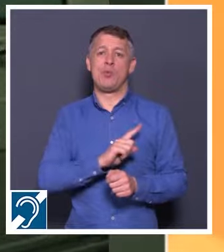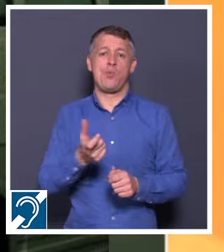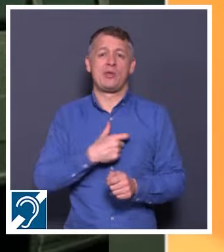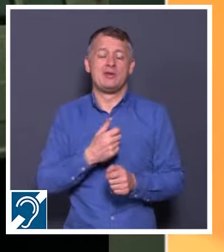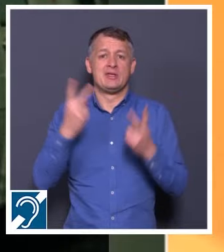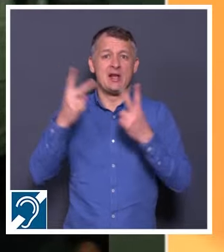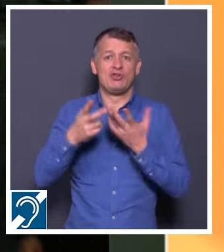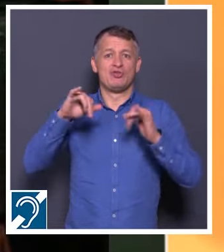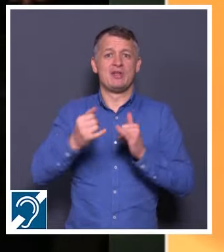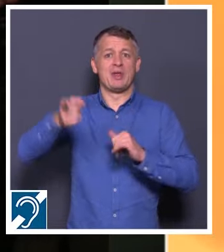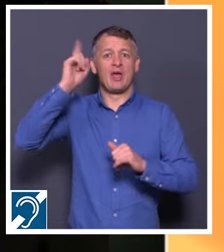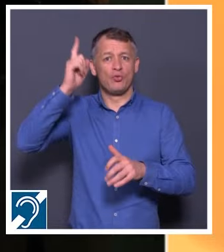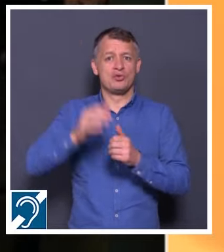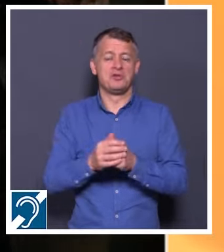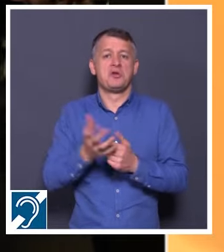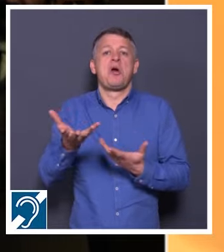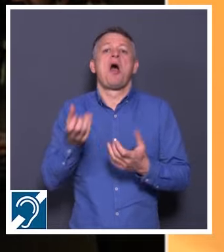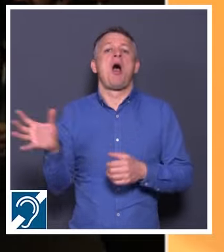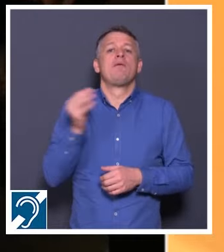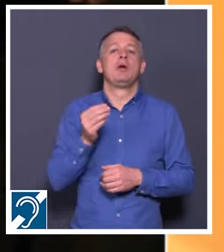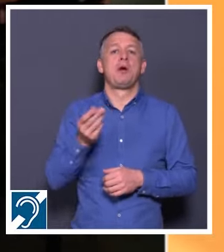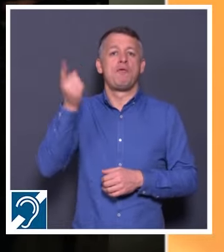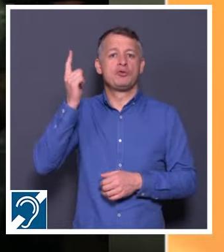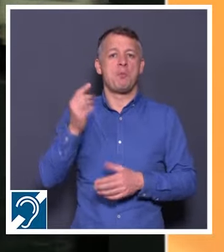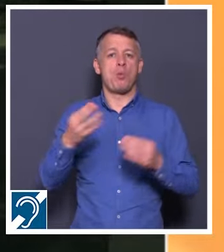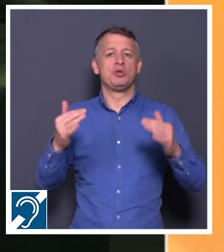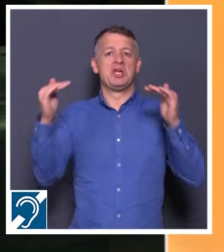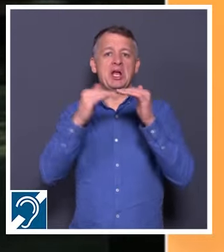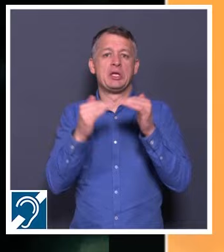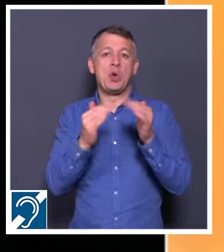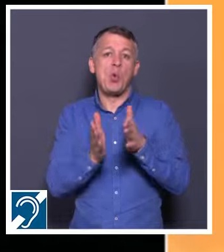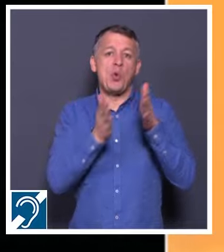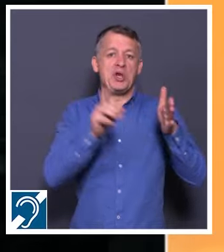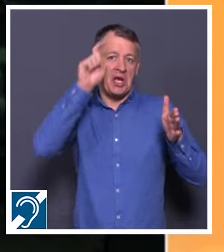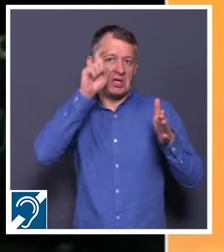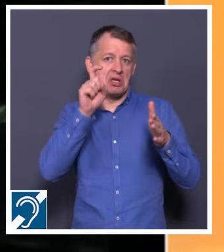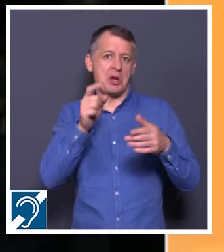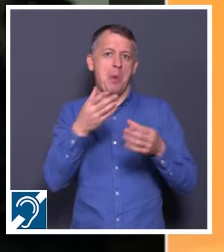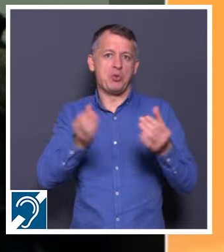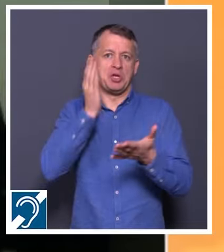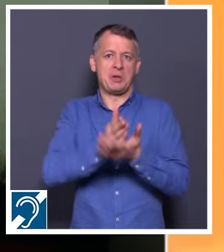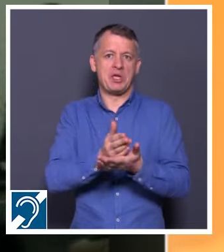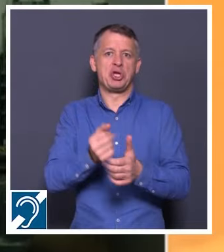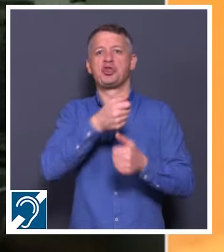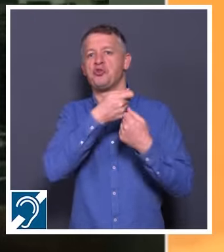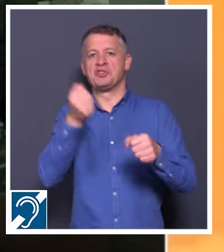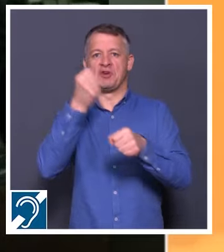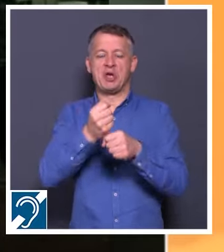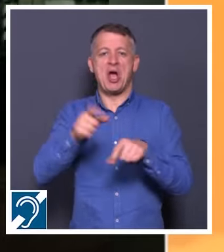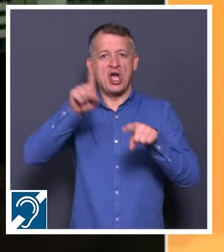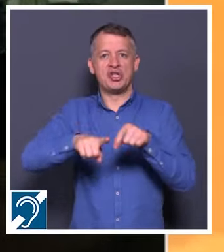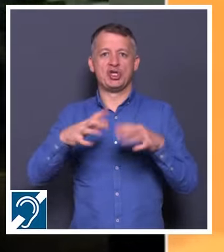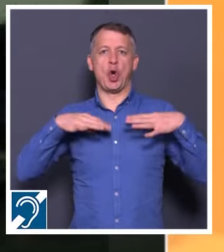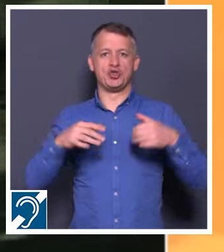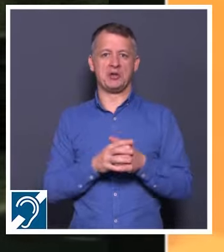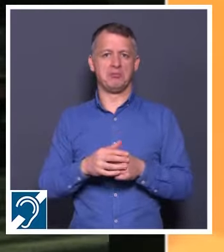că era mai multă egalitate, unii cred că era mai multă dreptate, făceam cu toții aceleași concedii. Astăzi când